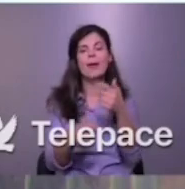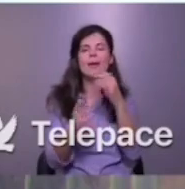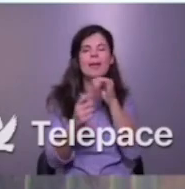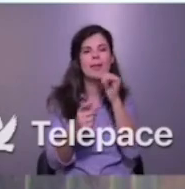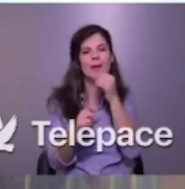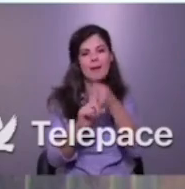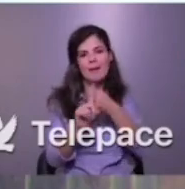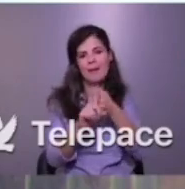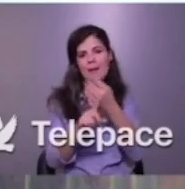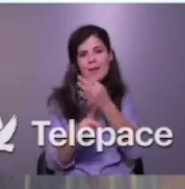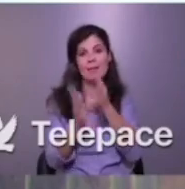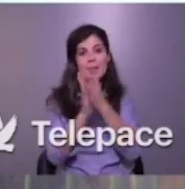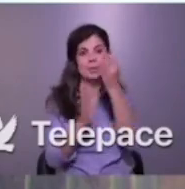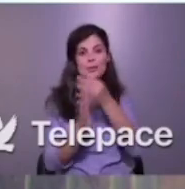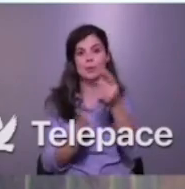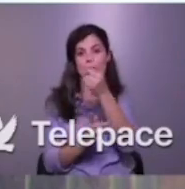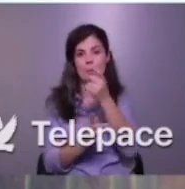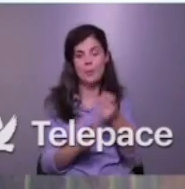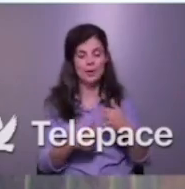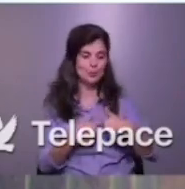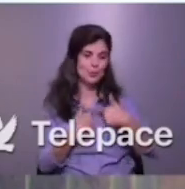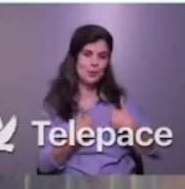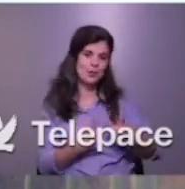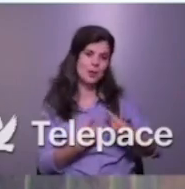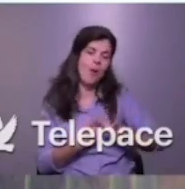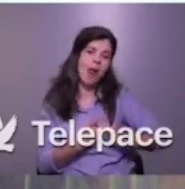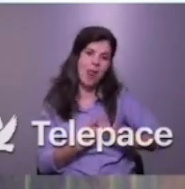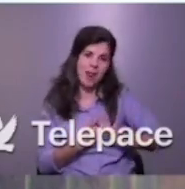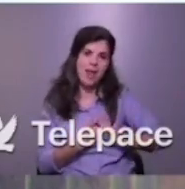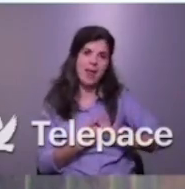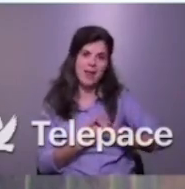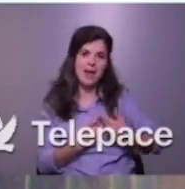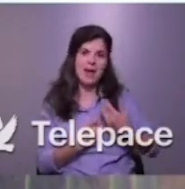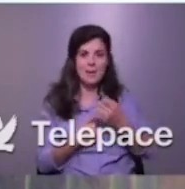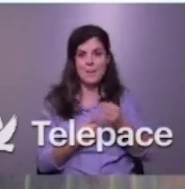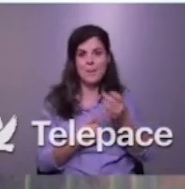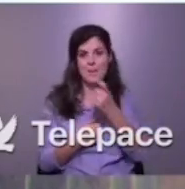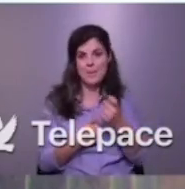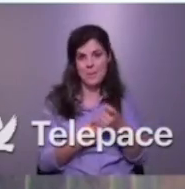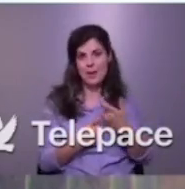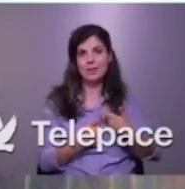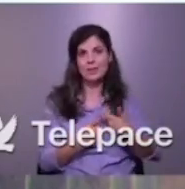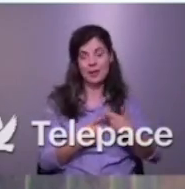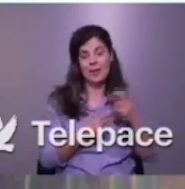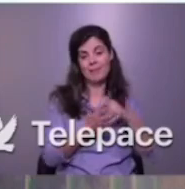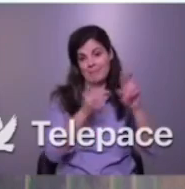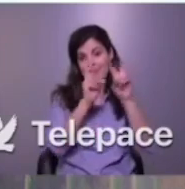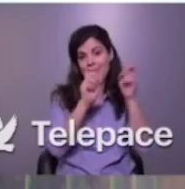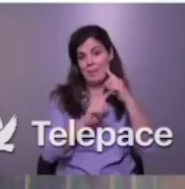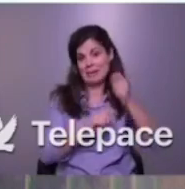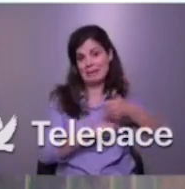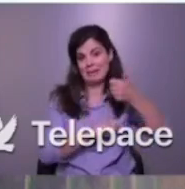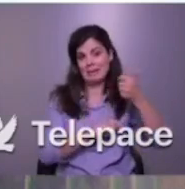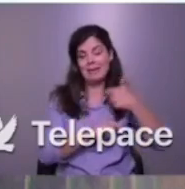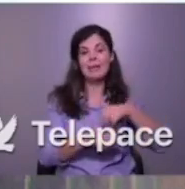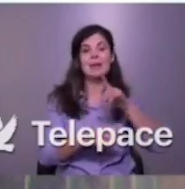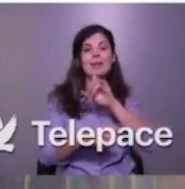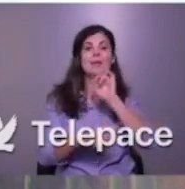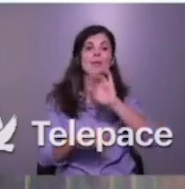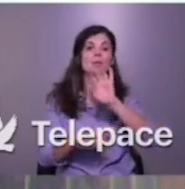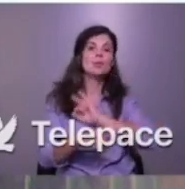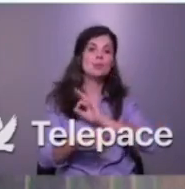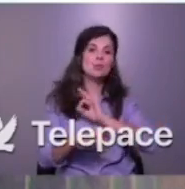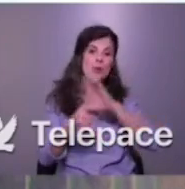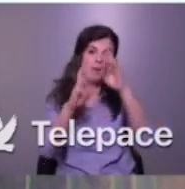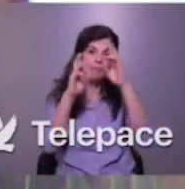Dio, portando la pace nel cuore, che è il grande messaggio di questo pellegrinaggio. Che il Signore vi benedica, che